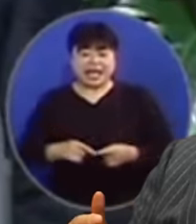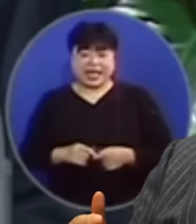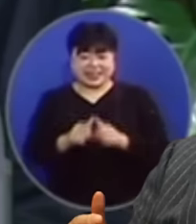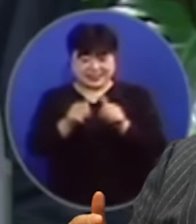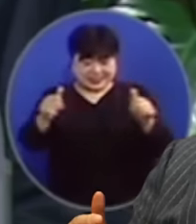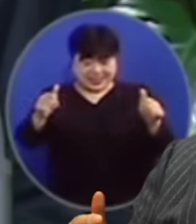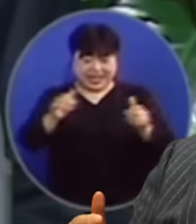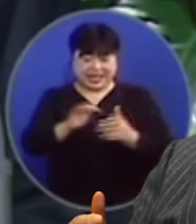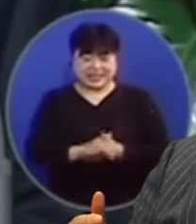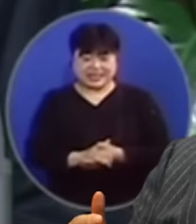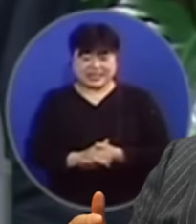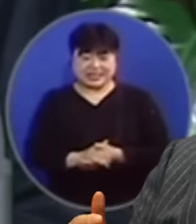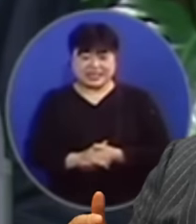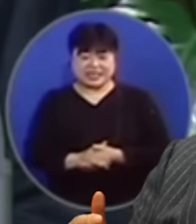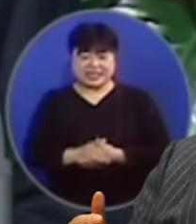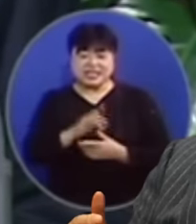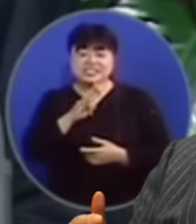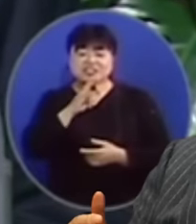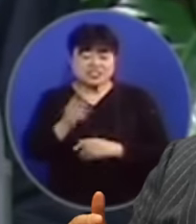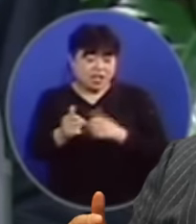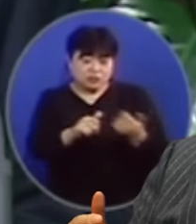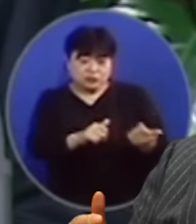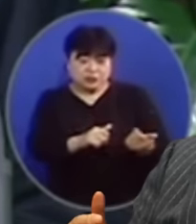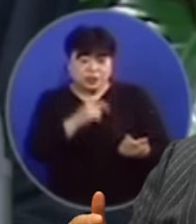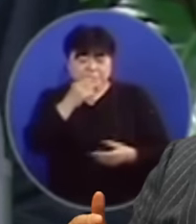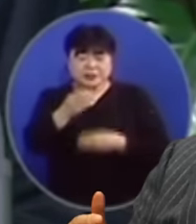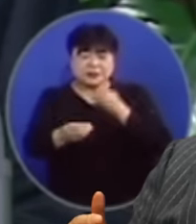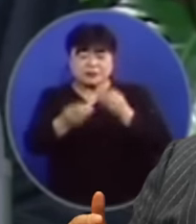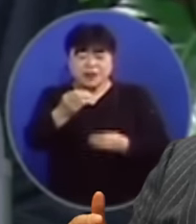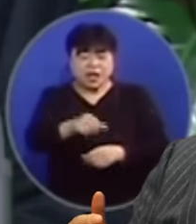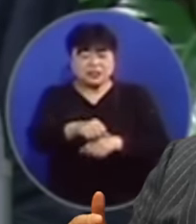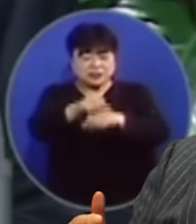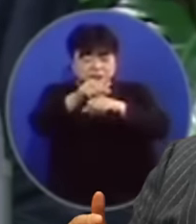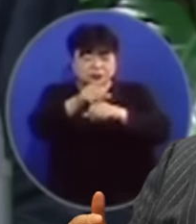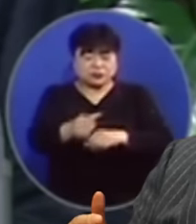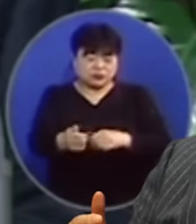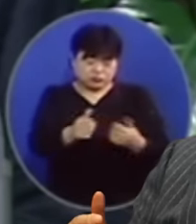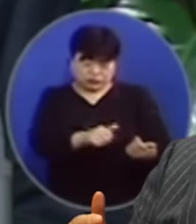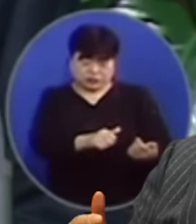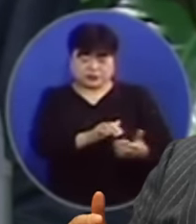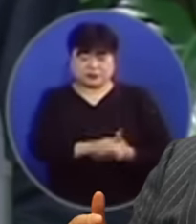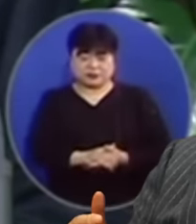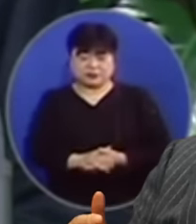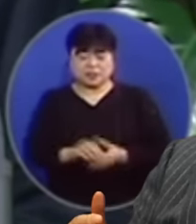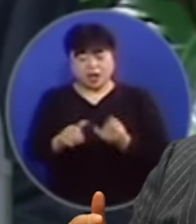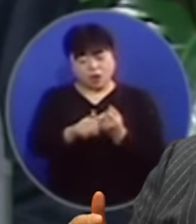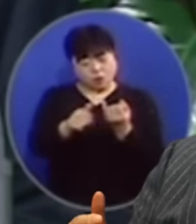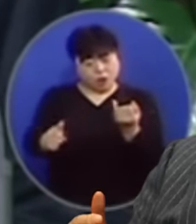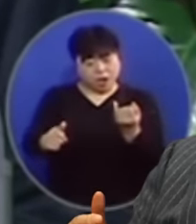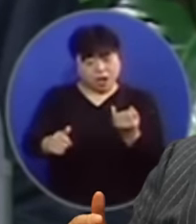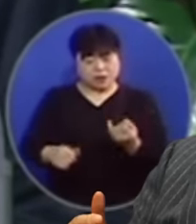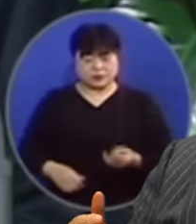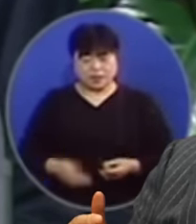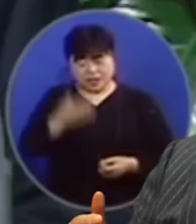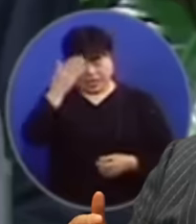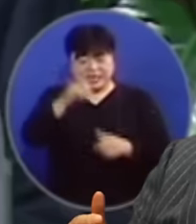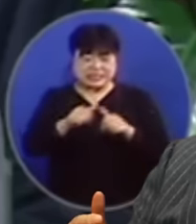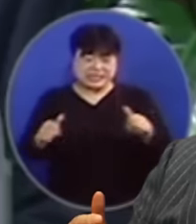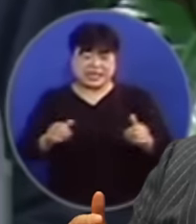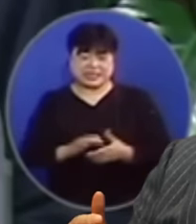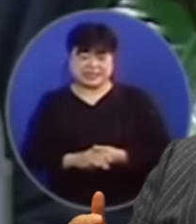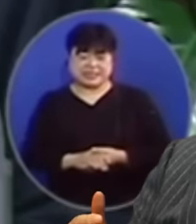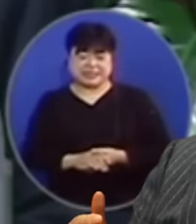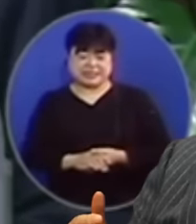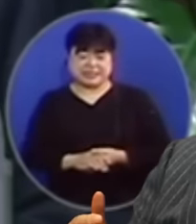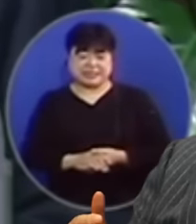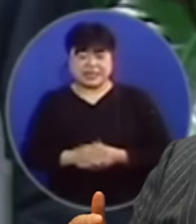스니자가 죽었는데 빚을 많이 지고 죽었습니다. 그 과부가 엘리사 선생이 와서 선생님 우리